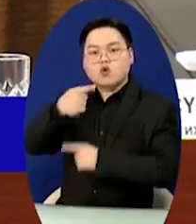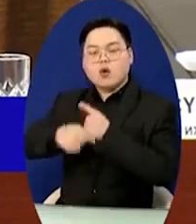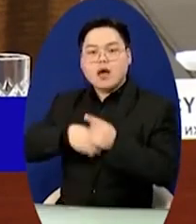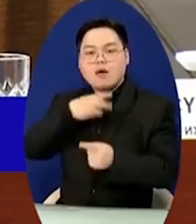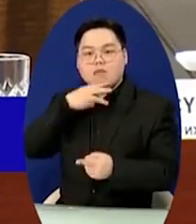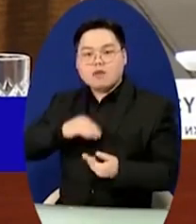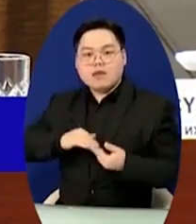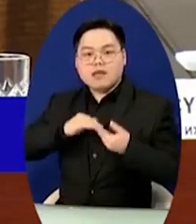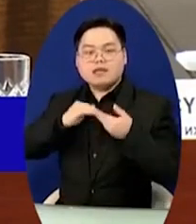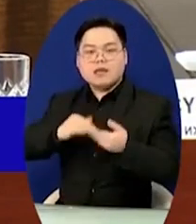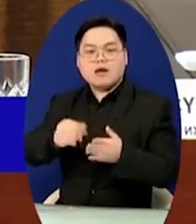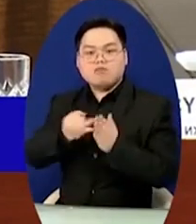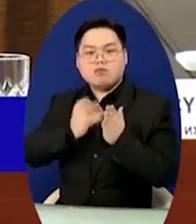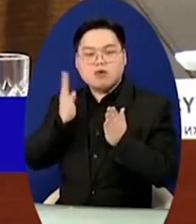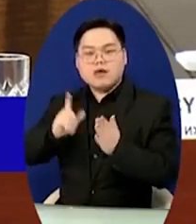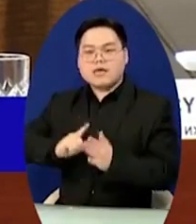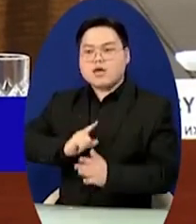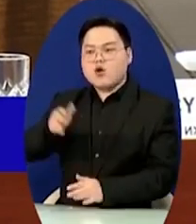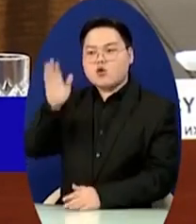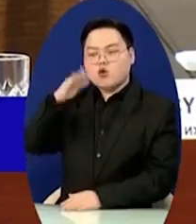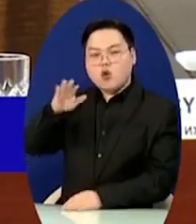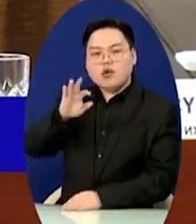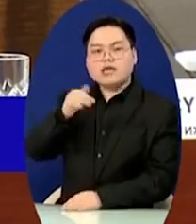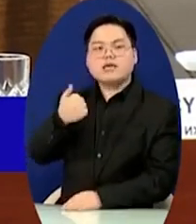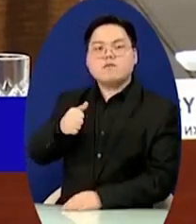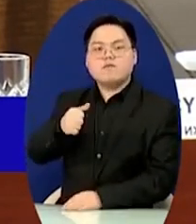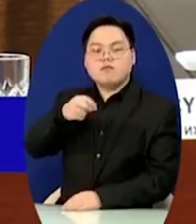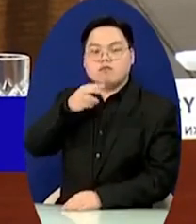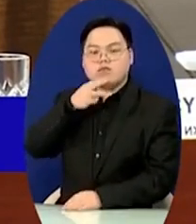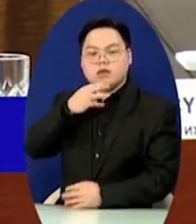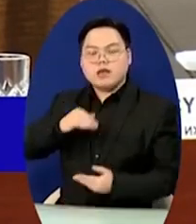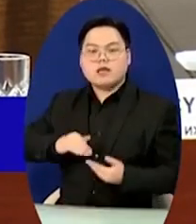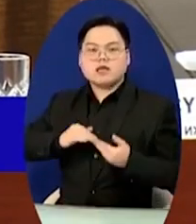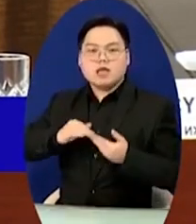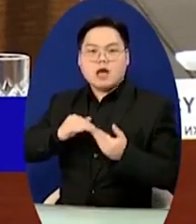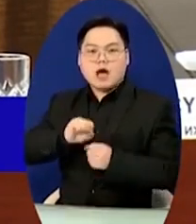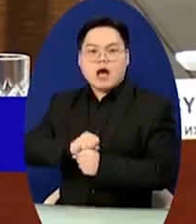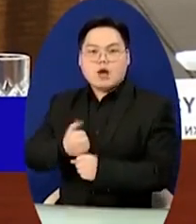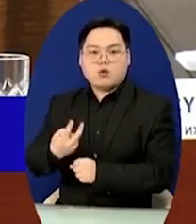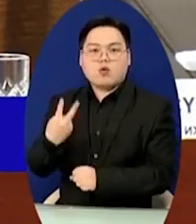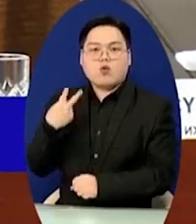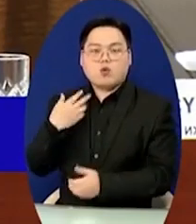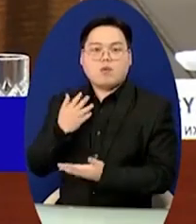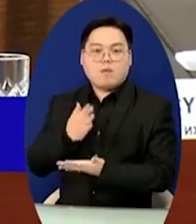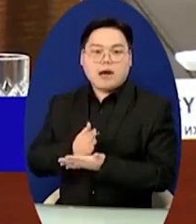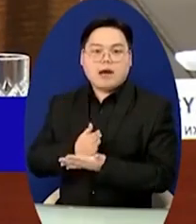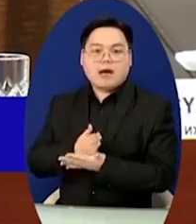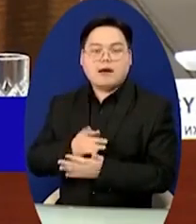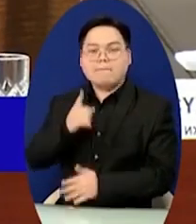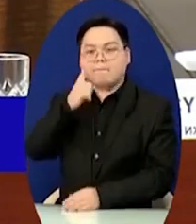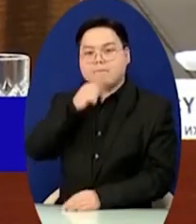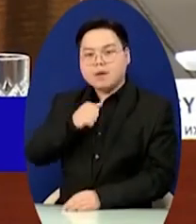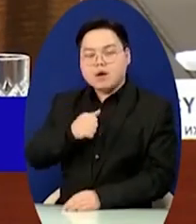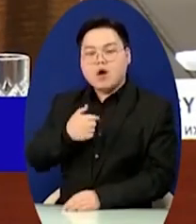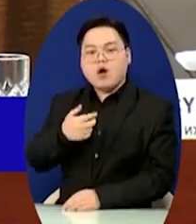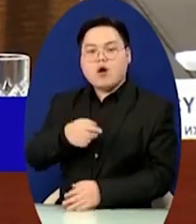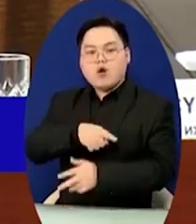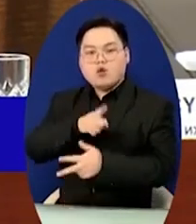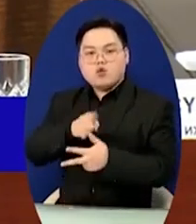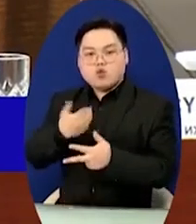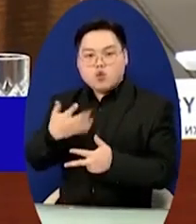хийж ямар гэрчүү дуудаж байгаа талаар мэдээлэл хийх ийм одоо үүрэгтэй байгаа. Тийм учраас 3 дахь